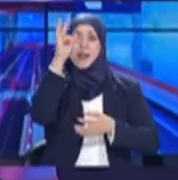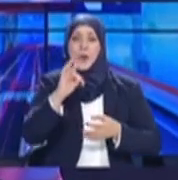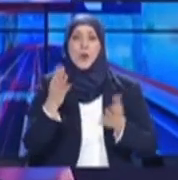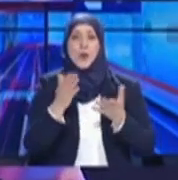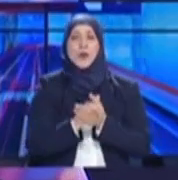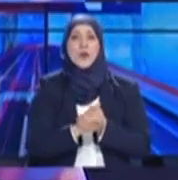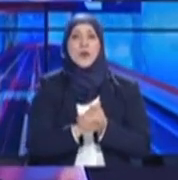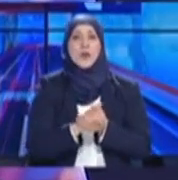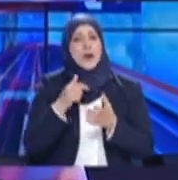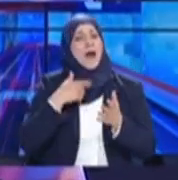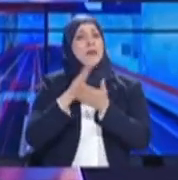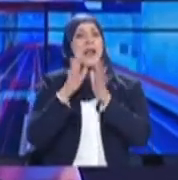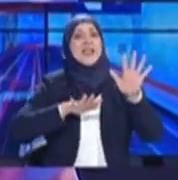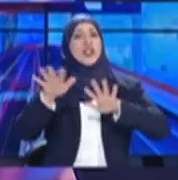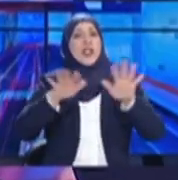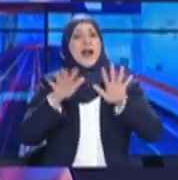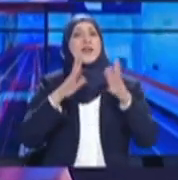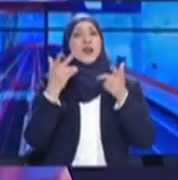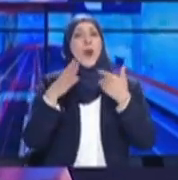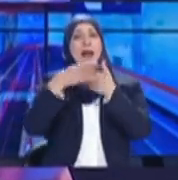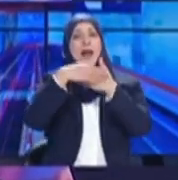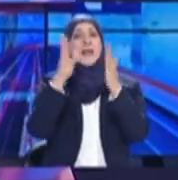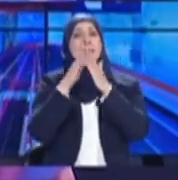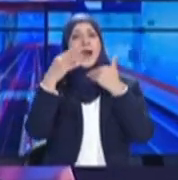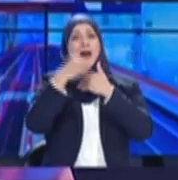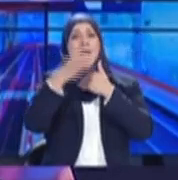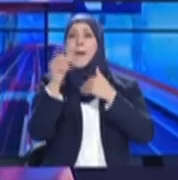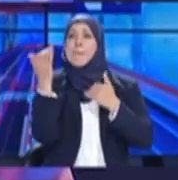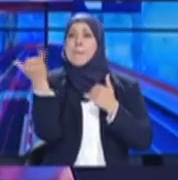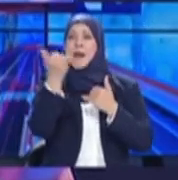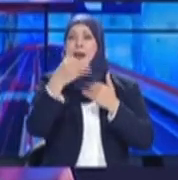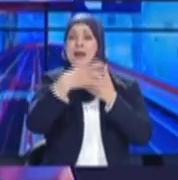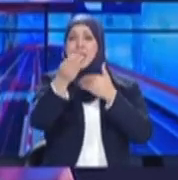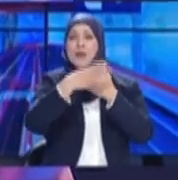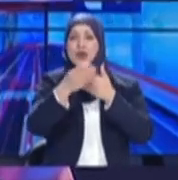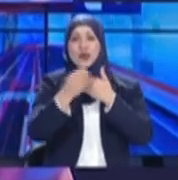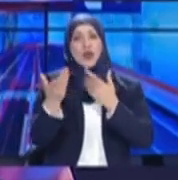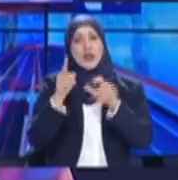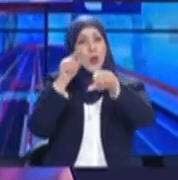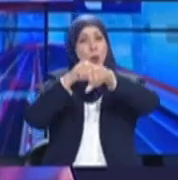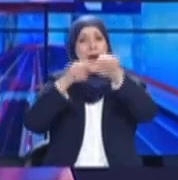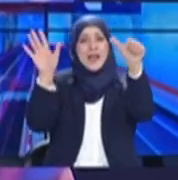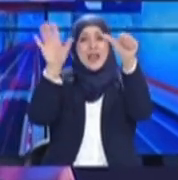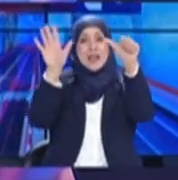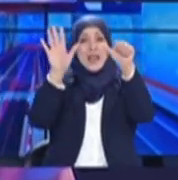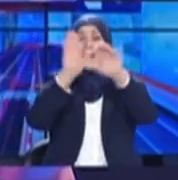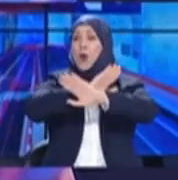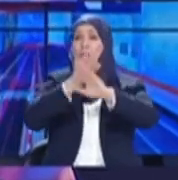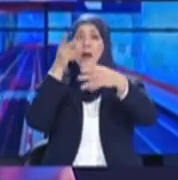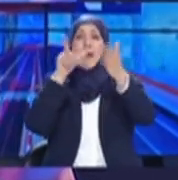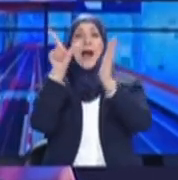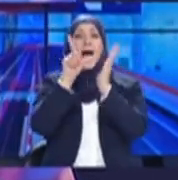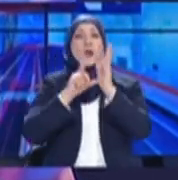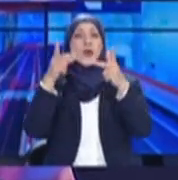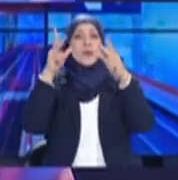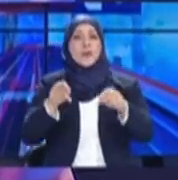الحقيقه لاجراءات تطبيق حظر الجولات اللي انطلق بشكل فعلي في السادسه مساءا ان يتوقف ت الحركه تماما هنا